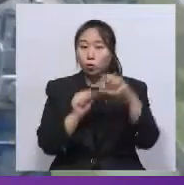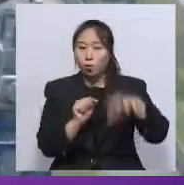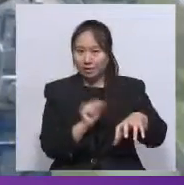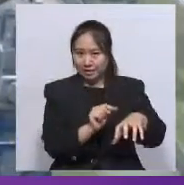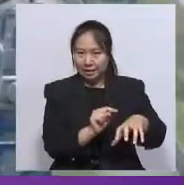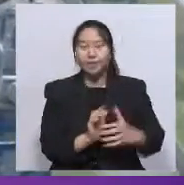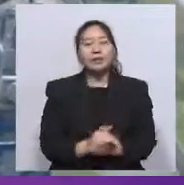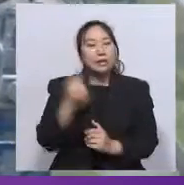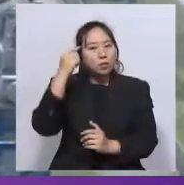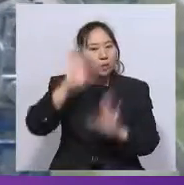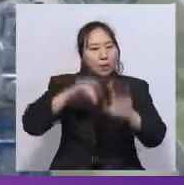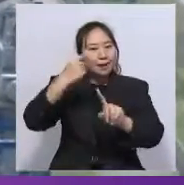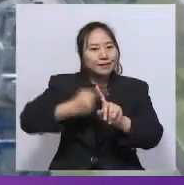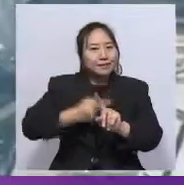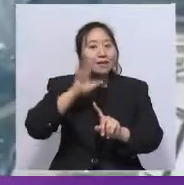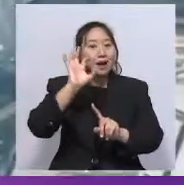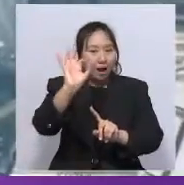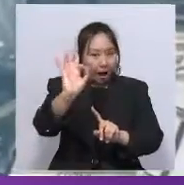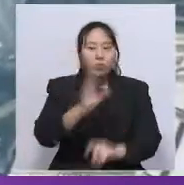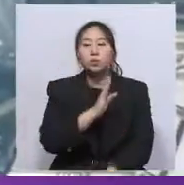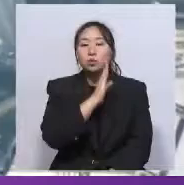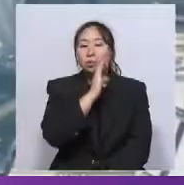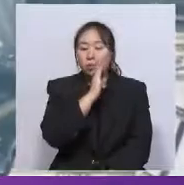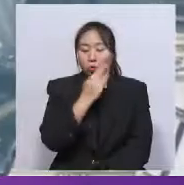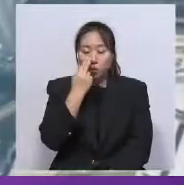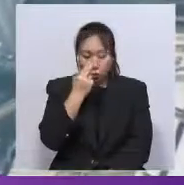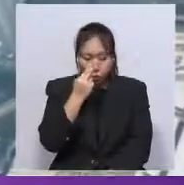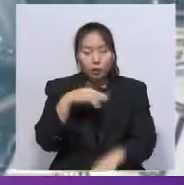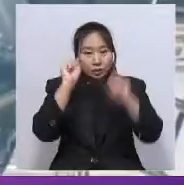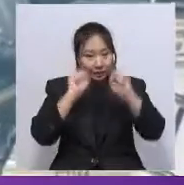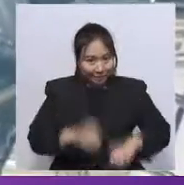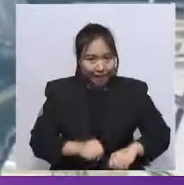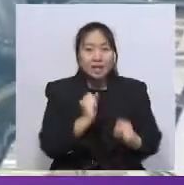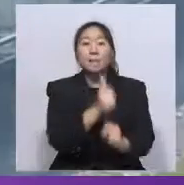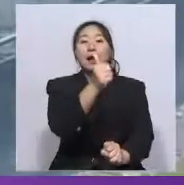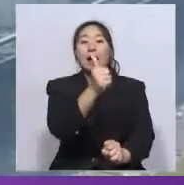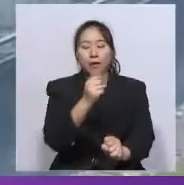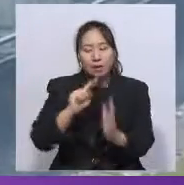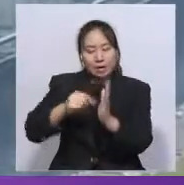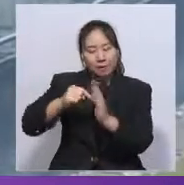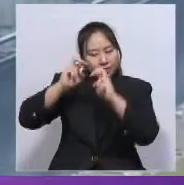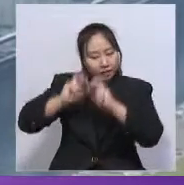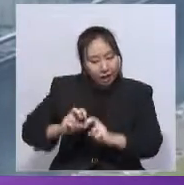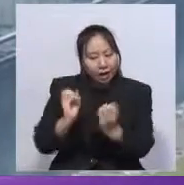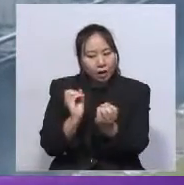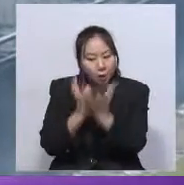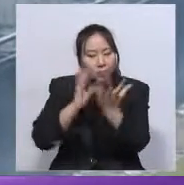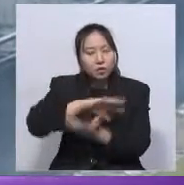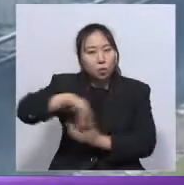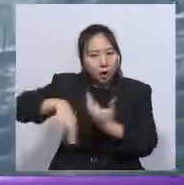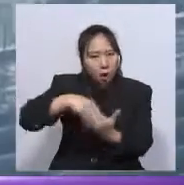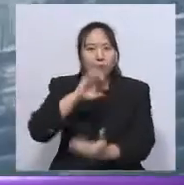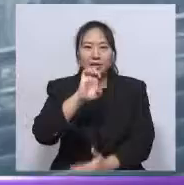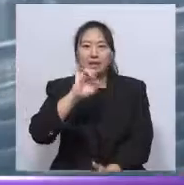ดยคาดว่าจะใช้เวลา9เดือนหากผลเห็นว่าเหมาะสมก็จะเริ่มต้นศึกษาผลกระทบด้านสิ่งแวดล้อมหรือ